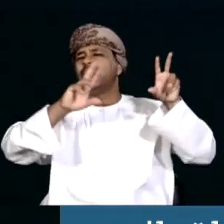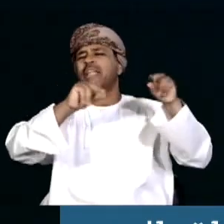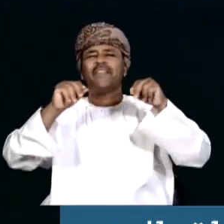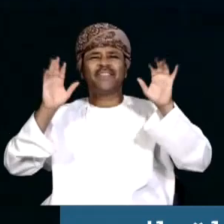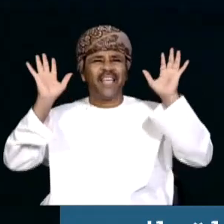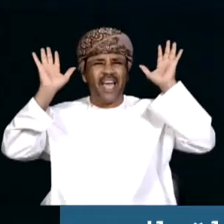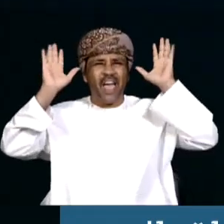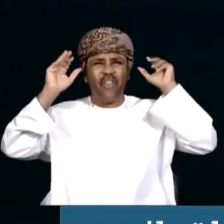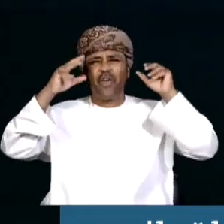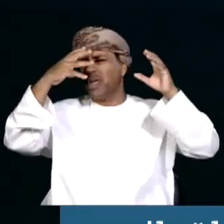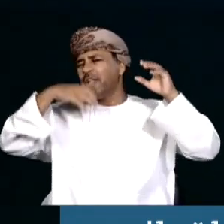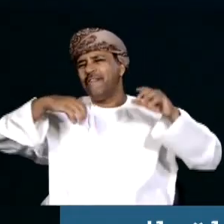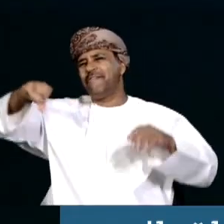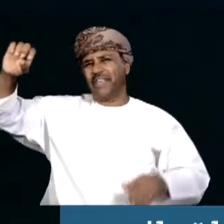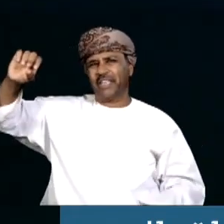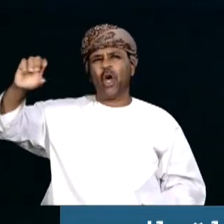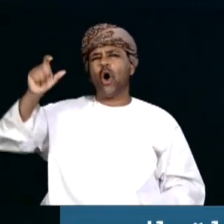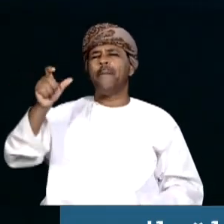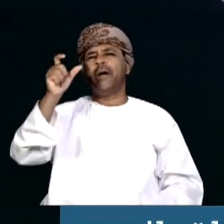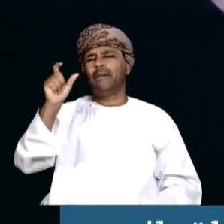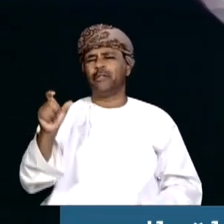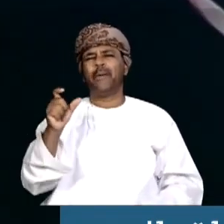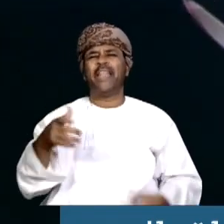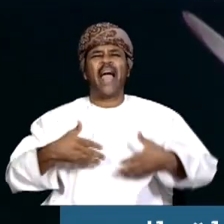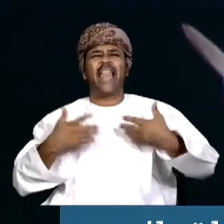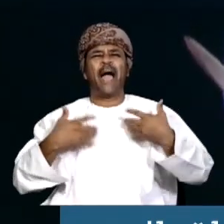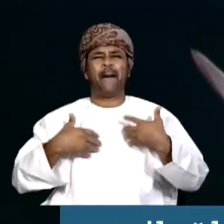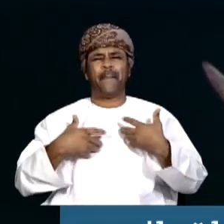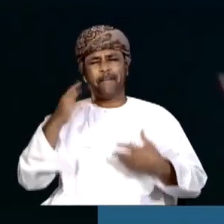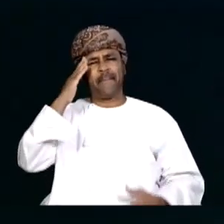أذني الفيل دامبو أحد شخصيات ديزني الشهيرة.